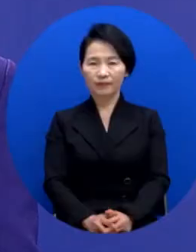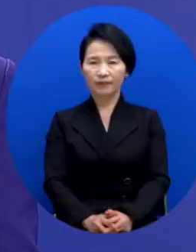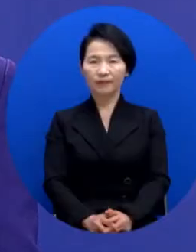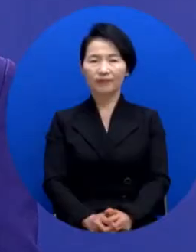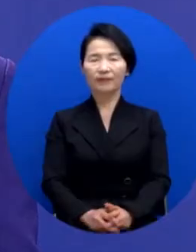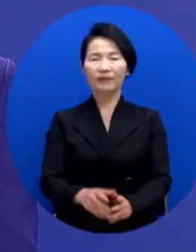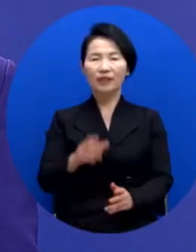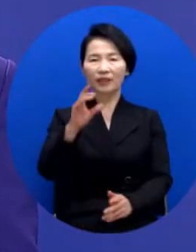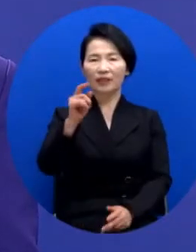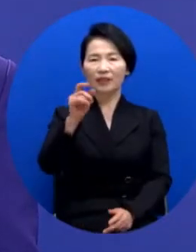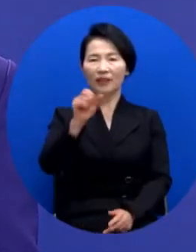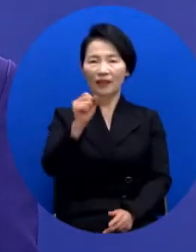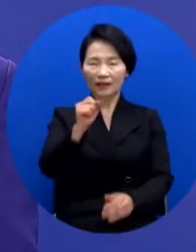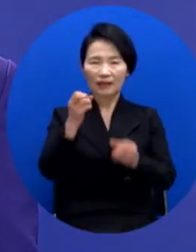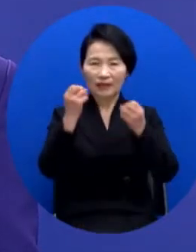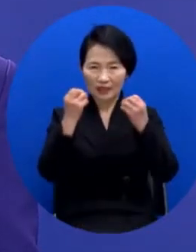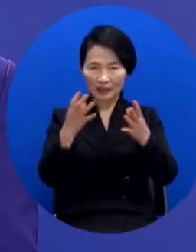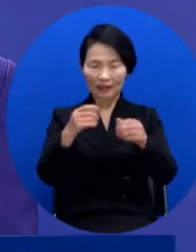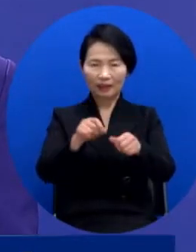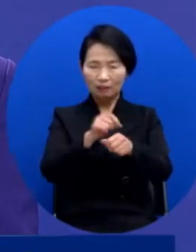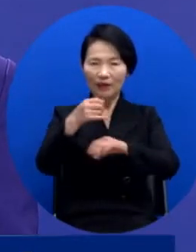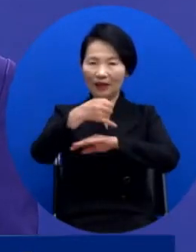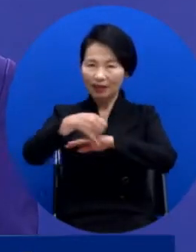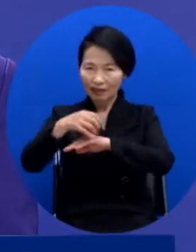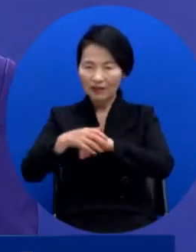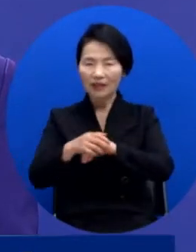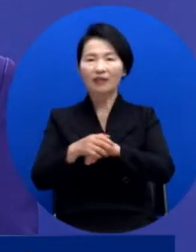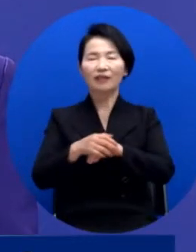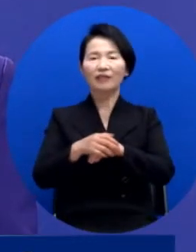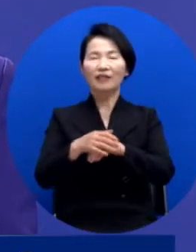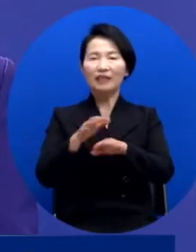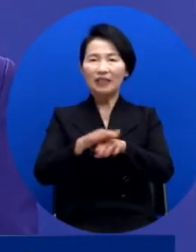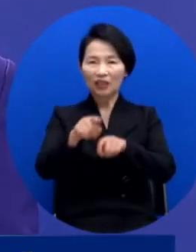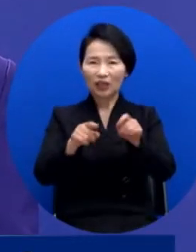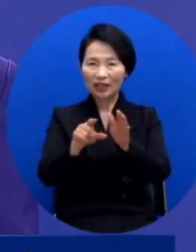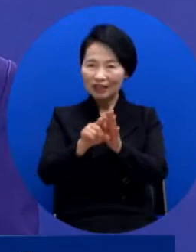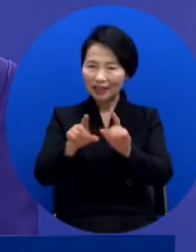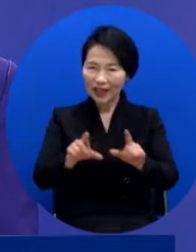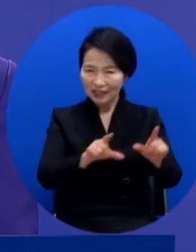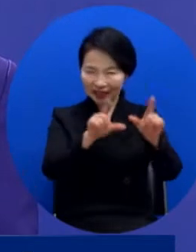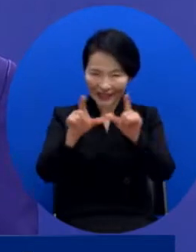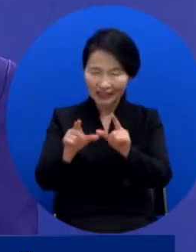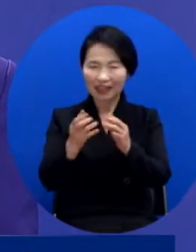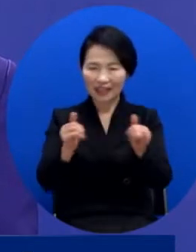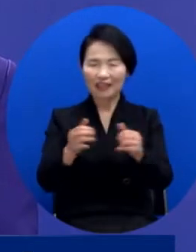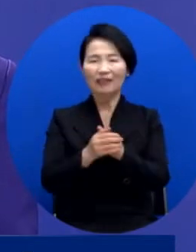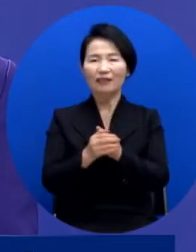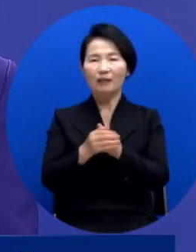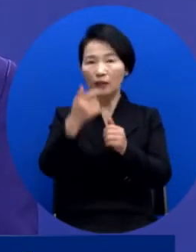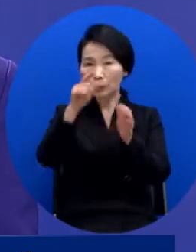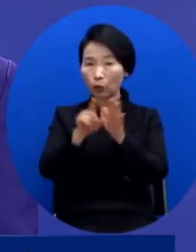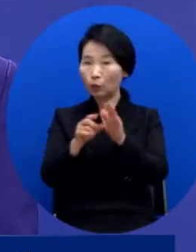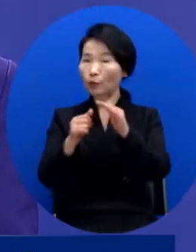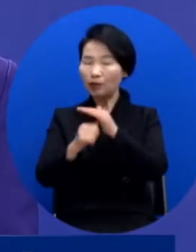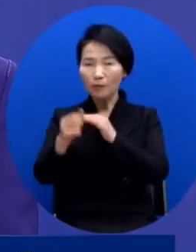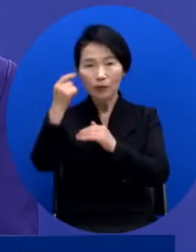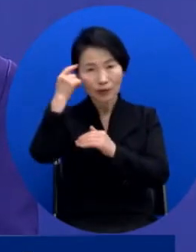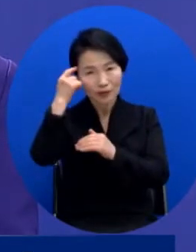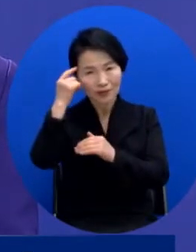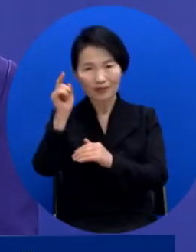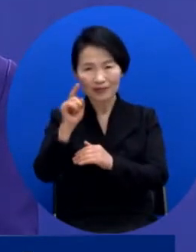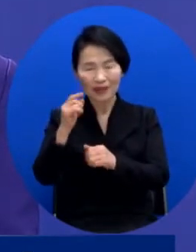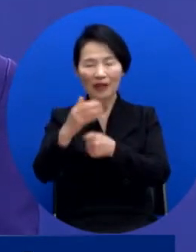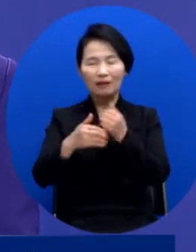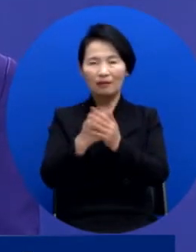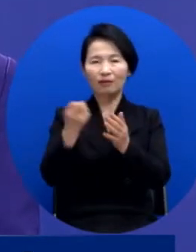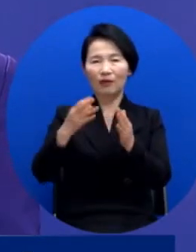cts 신년 특별기획 2021 실천하는 신앙인 시간입니다 기독교의 대표적인 정신을 이야기한다면 하나님과 이웃 사랑